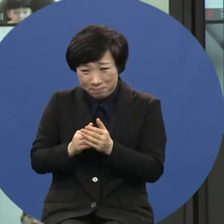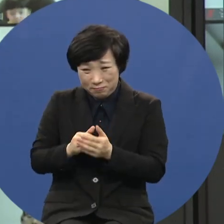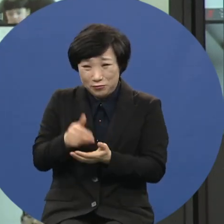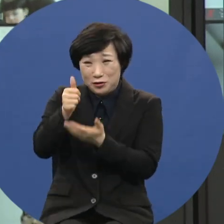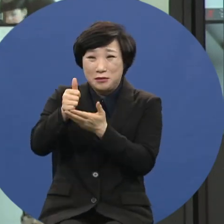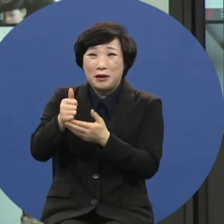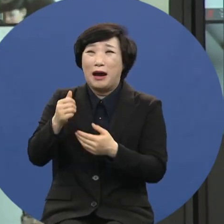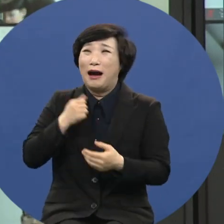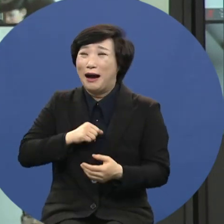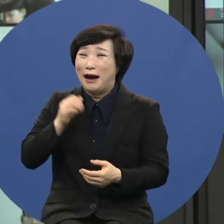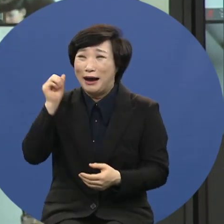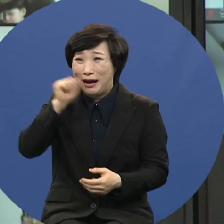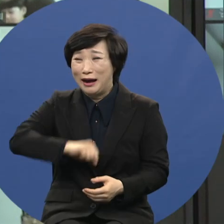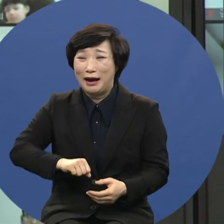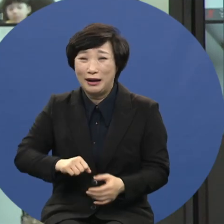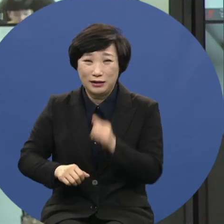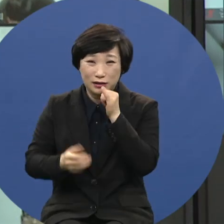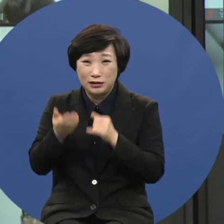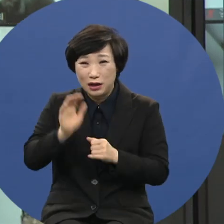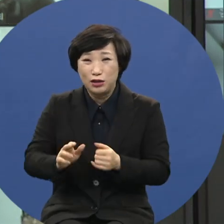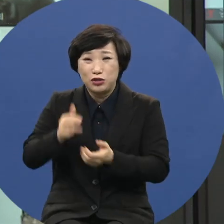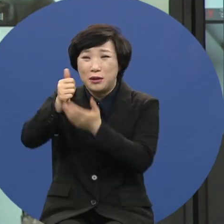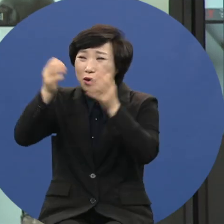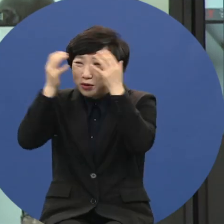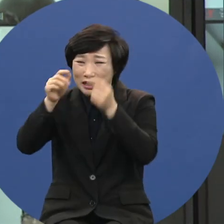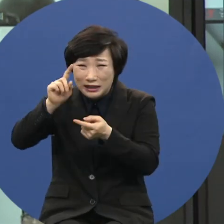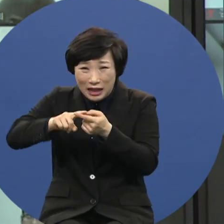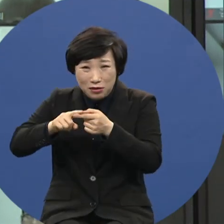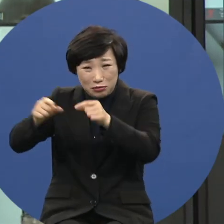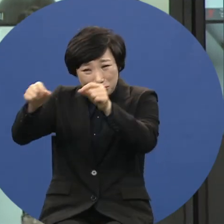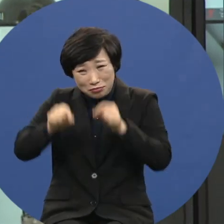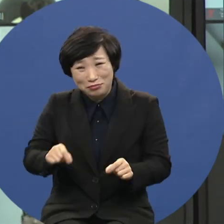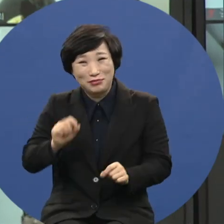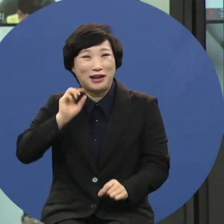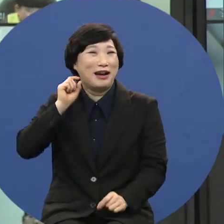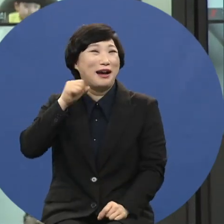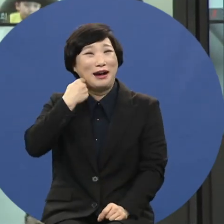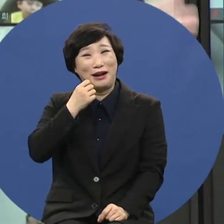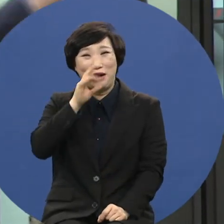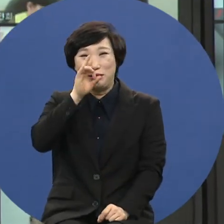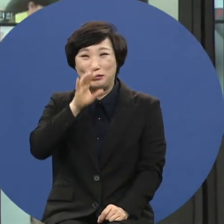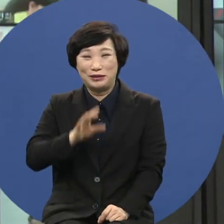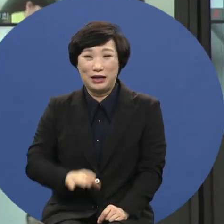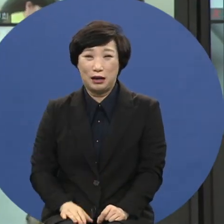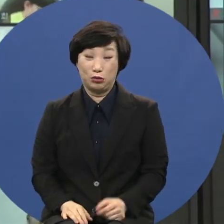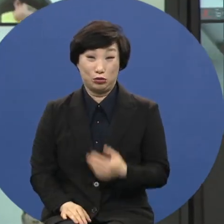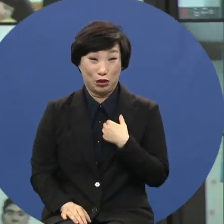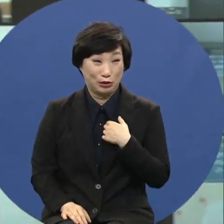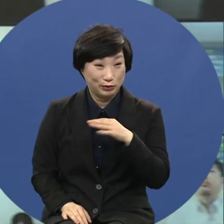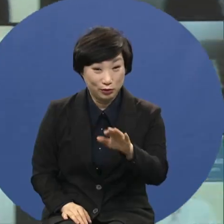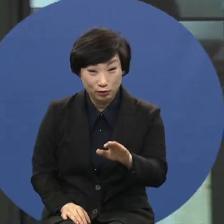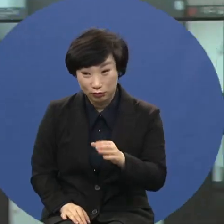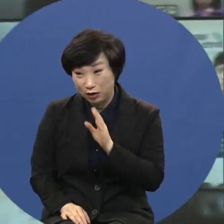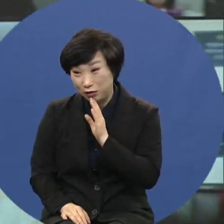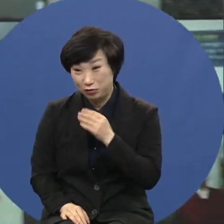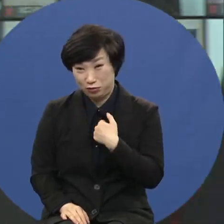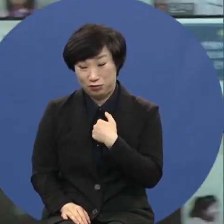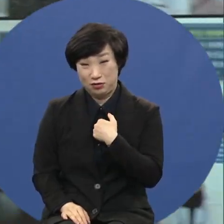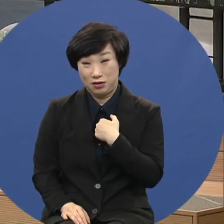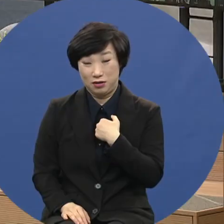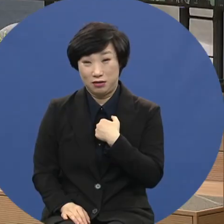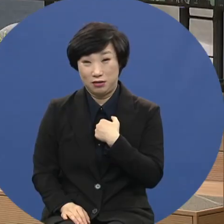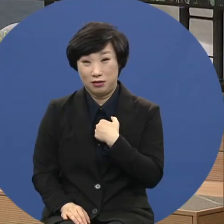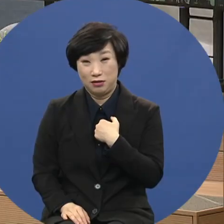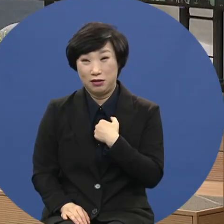주님의 고통을 고난에 경험하기는 어렵다. 이걸 느끼. 왜? 저 겟세마네 동산에 가서 진짜